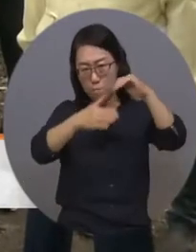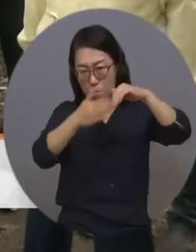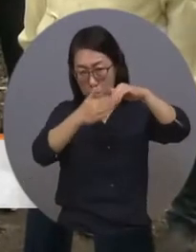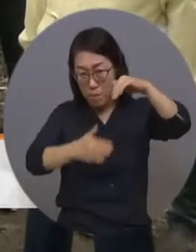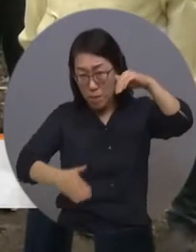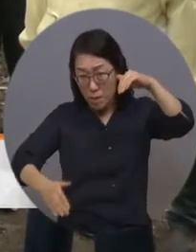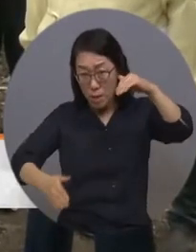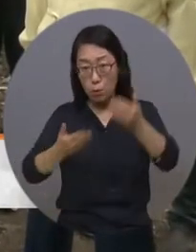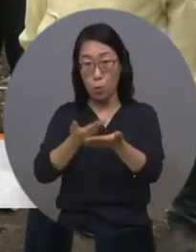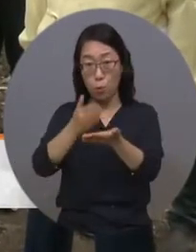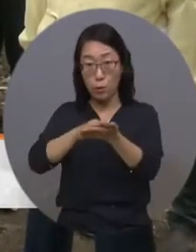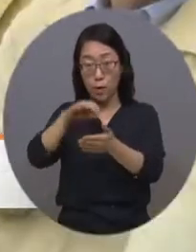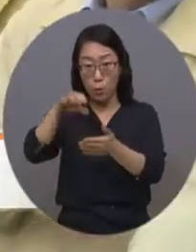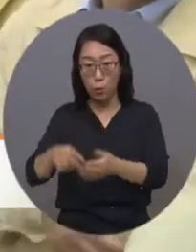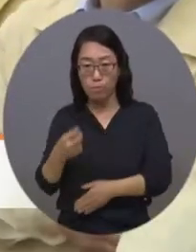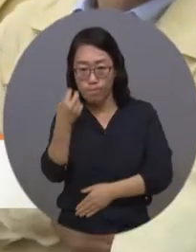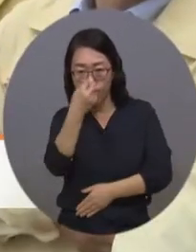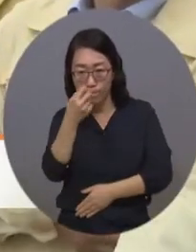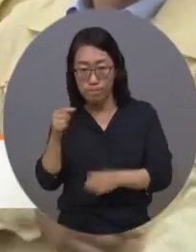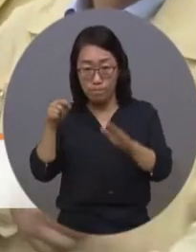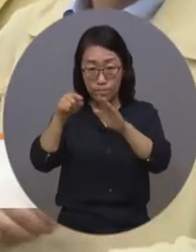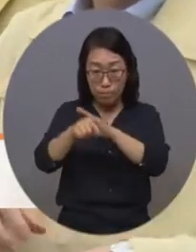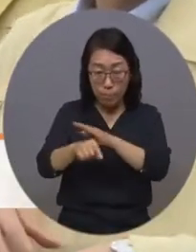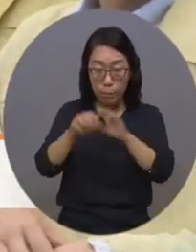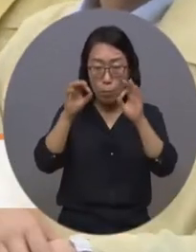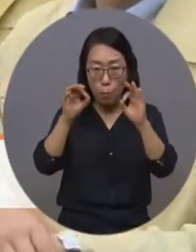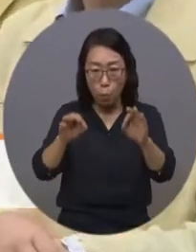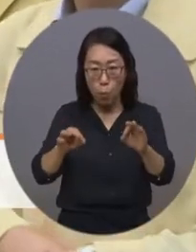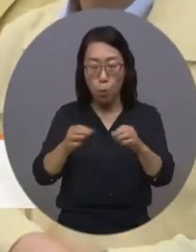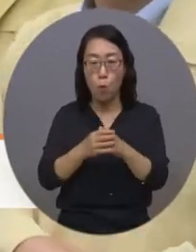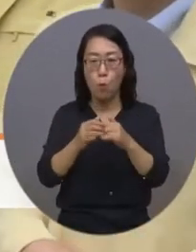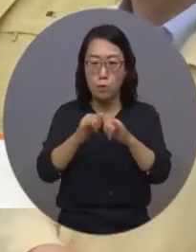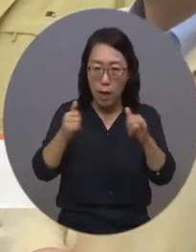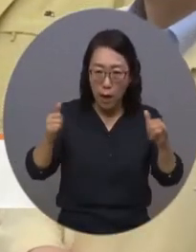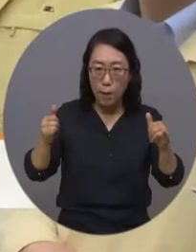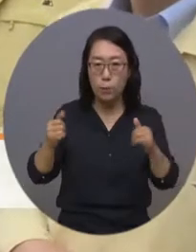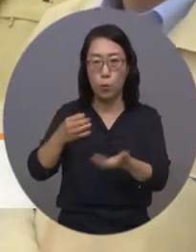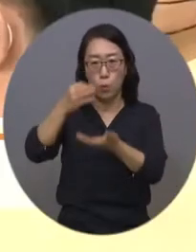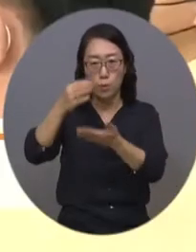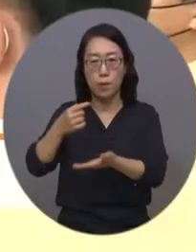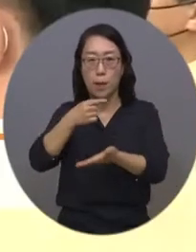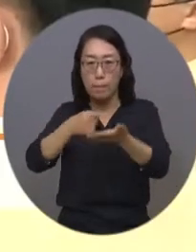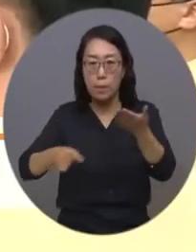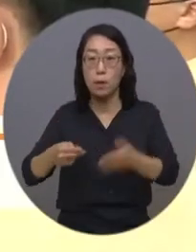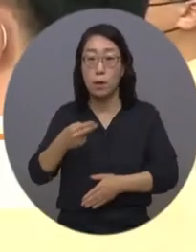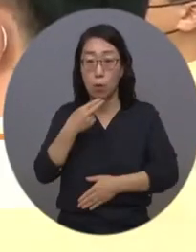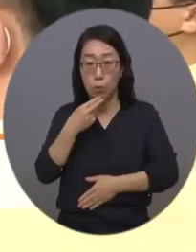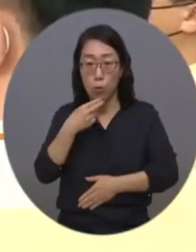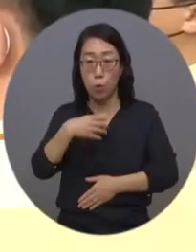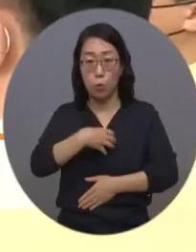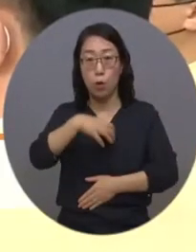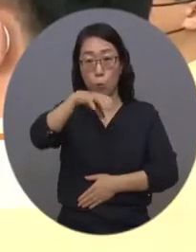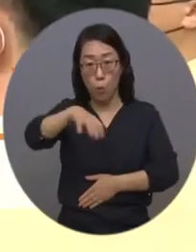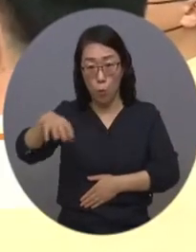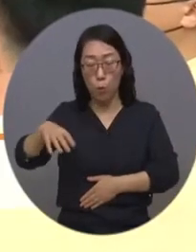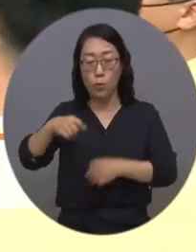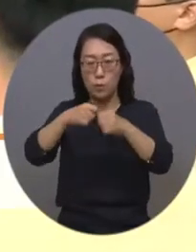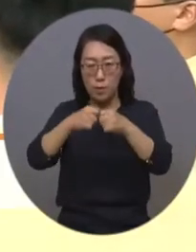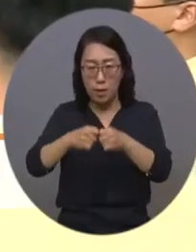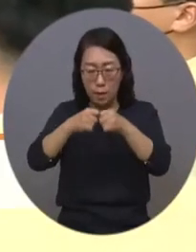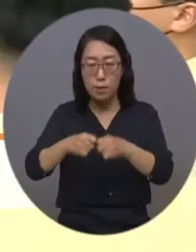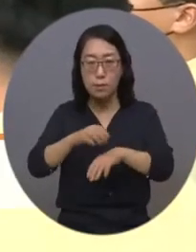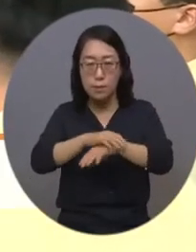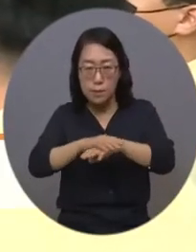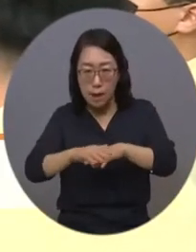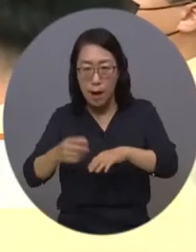공사 현장을 점검하고 자연재난으로 인한 인명과 재산 피해 예방을 위해 위험지역 현장 관리를 철저히 할